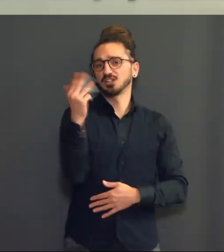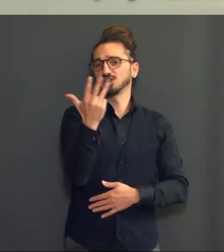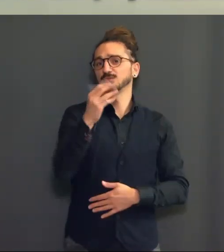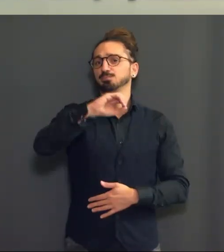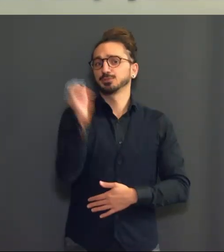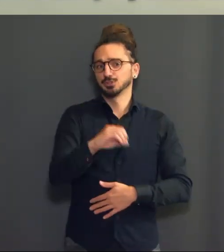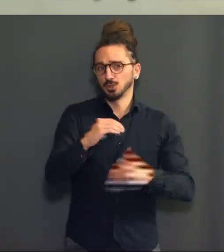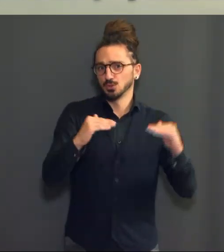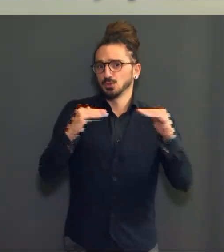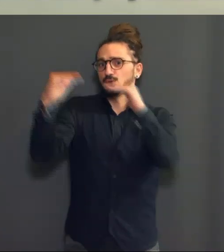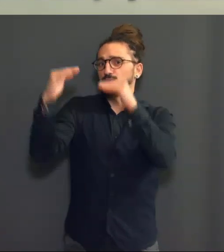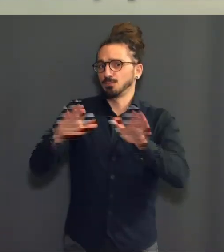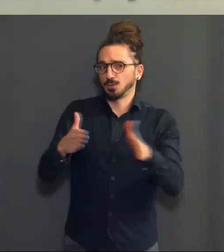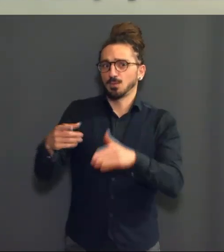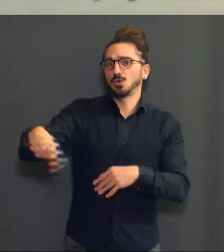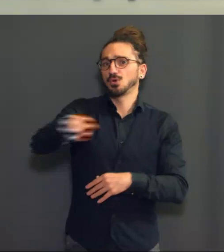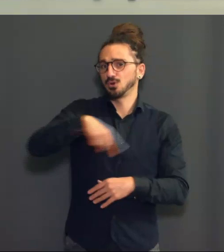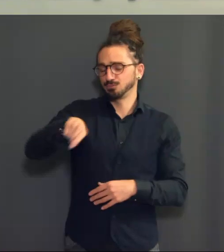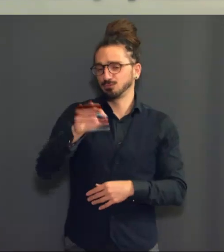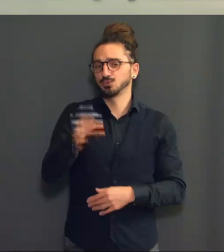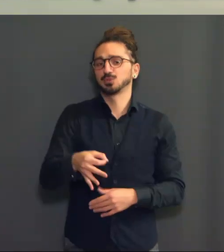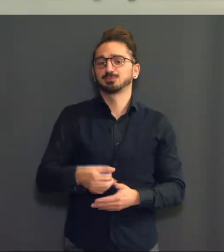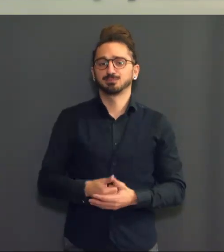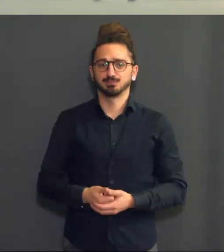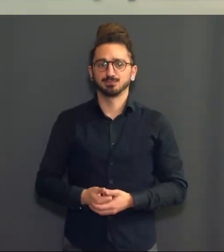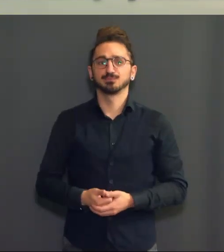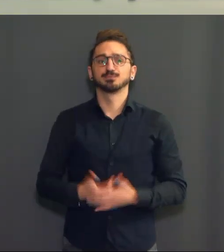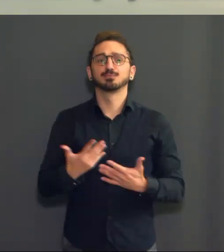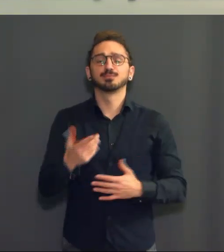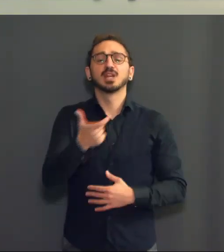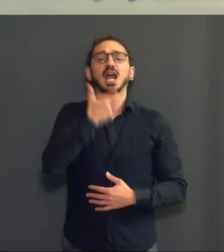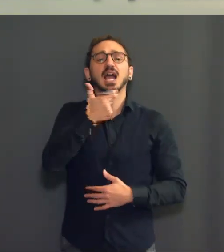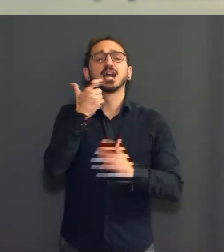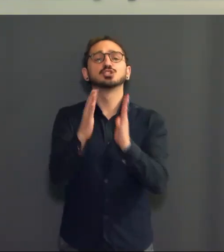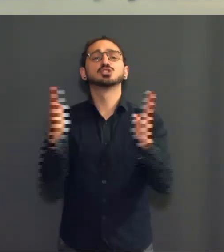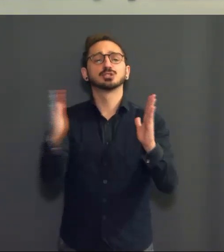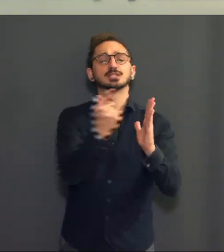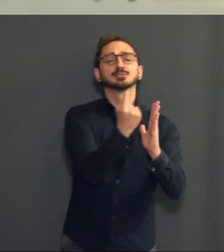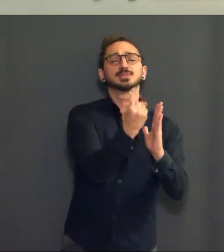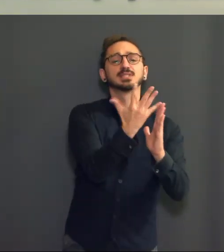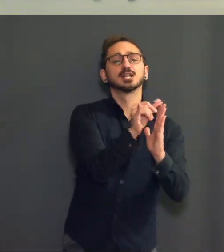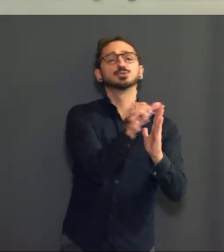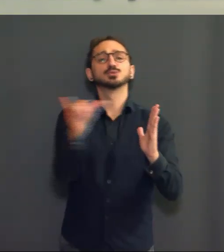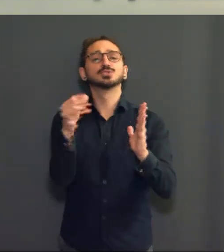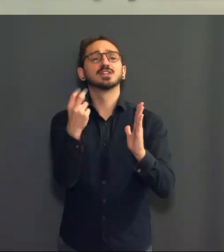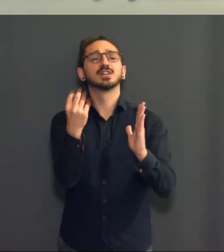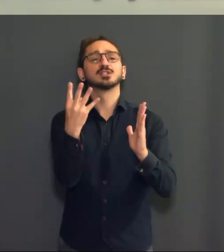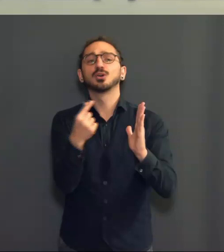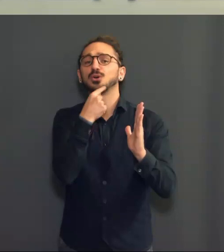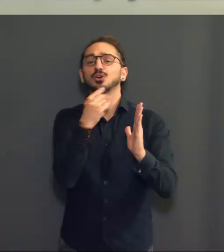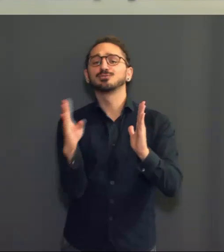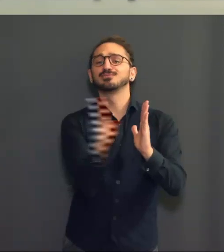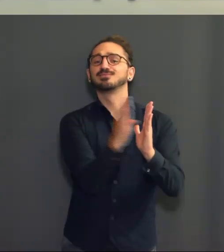produisent chez des personnes entre 75 et 84 ans, soit en l'occurrence